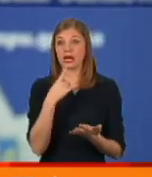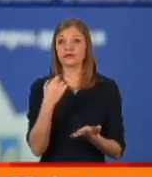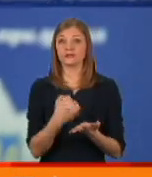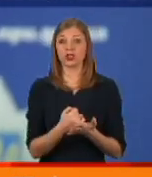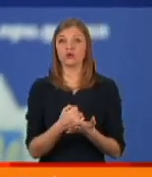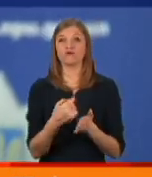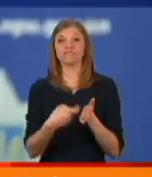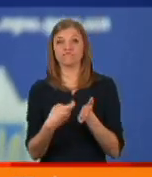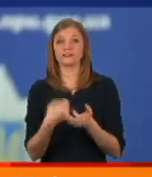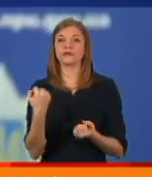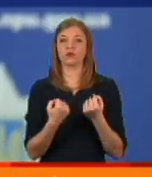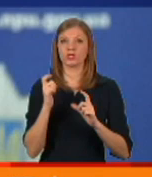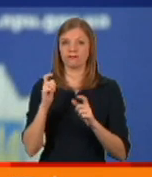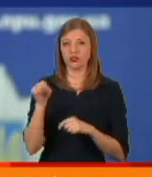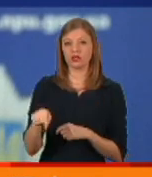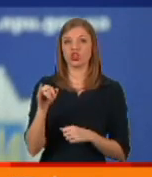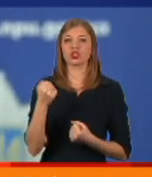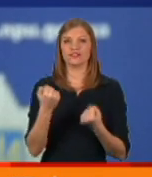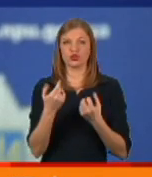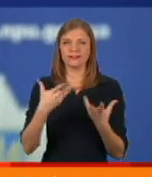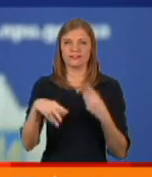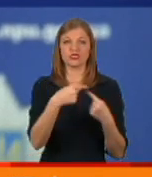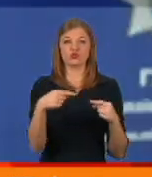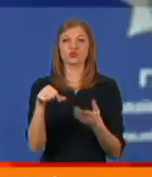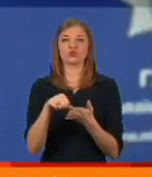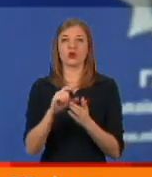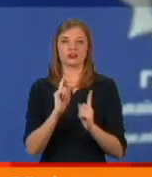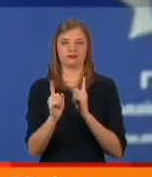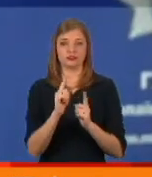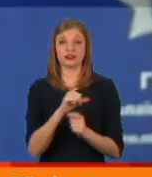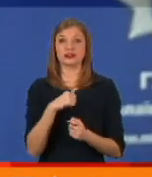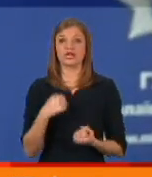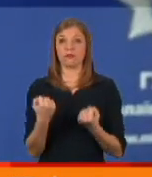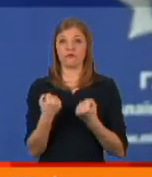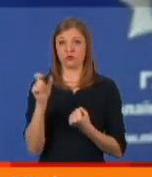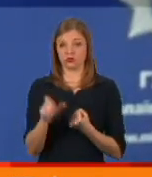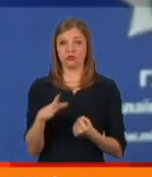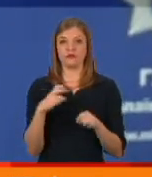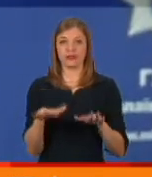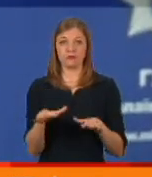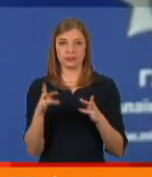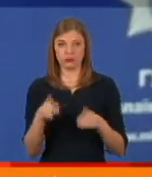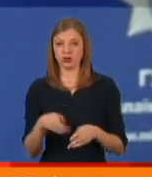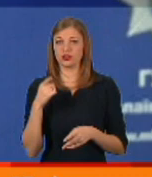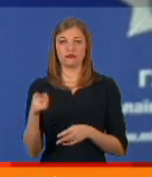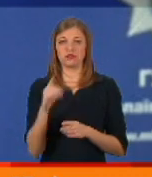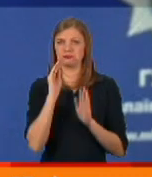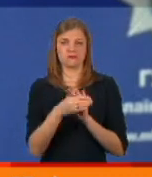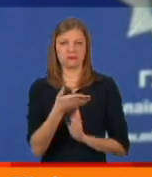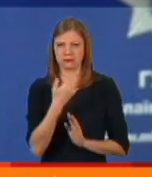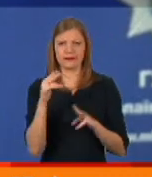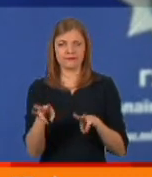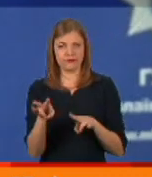встановлюється, опитується і водій вантажівки, і всі інші учасники руху. Сам водій вантажівки знаходився на місці події, він не переховувався,